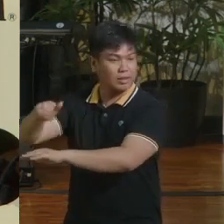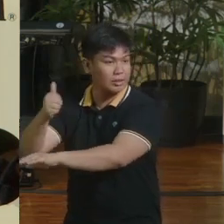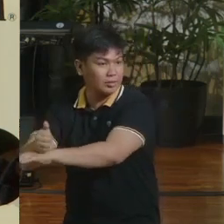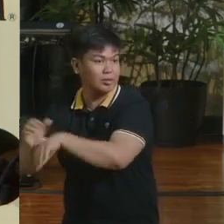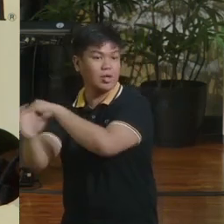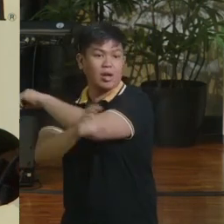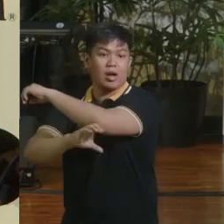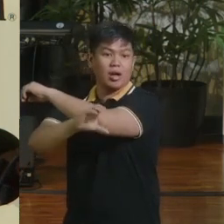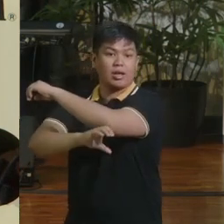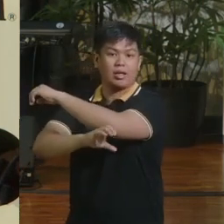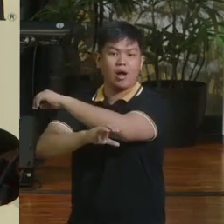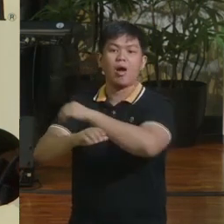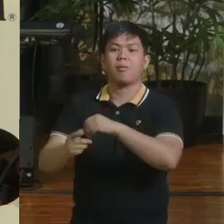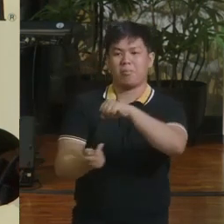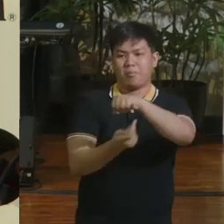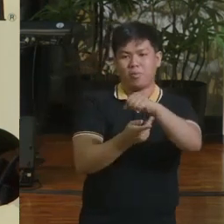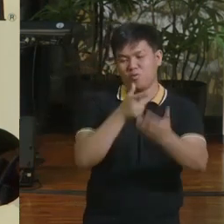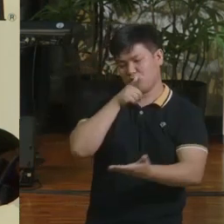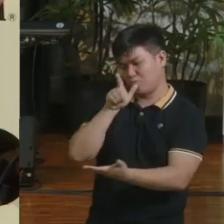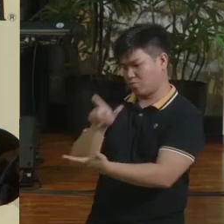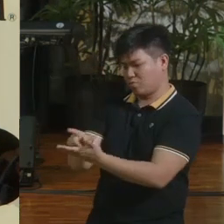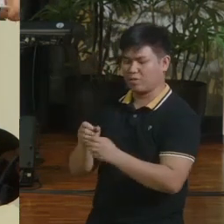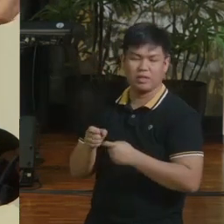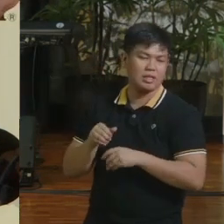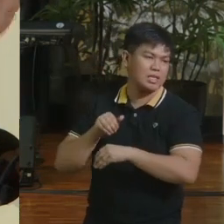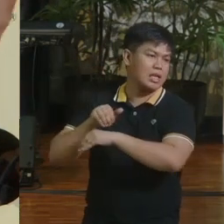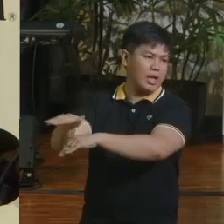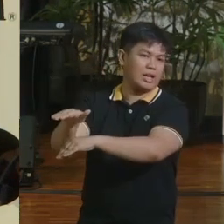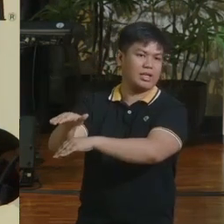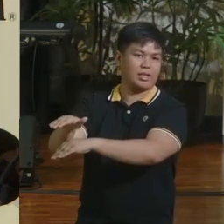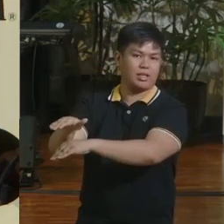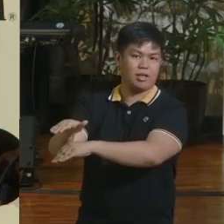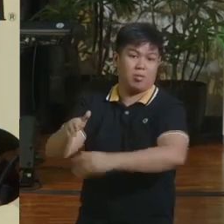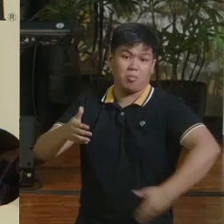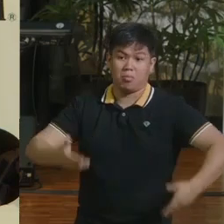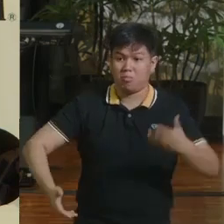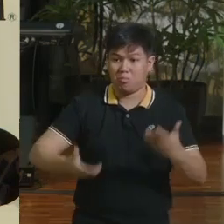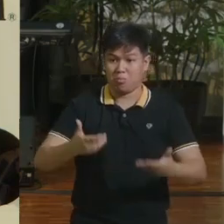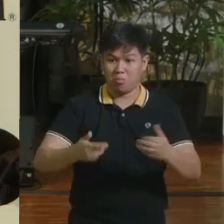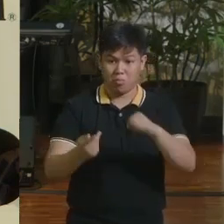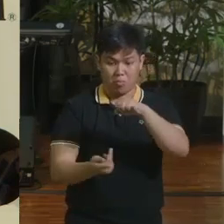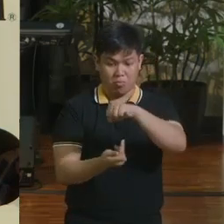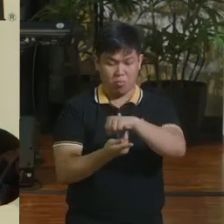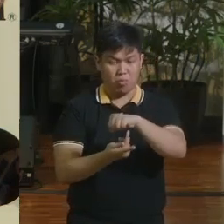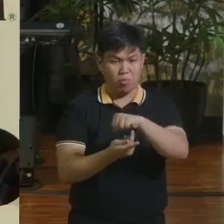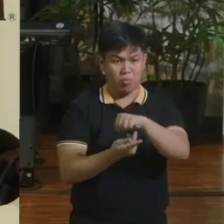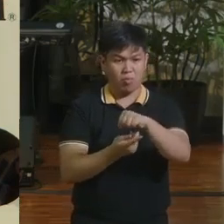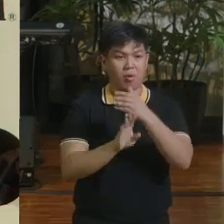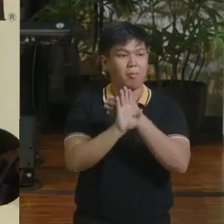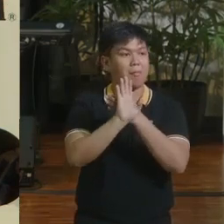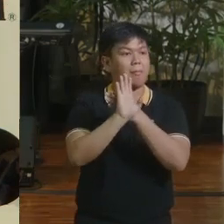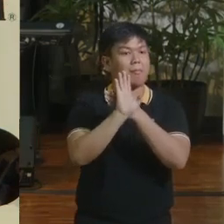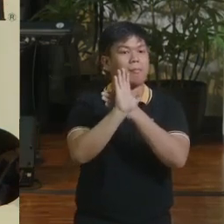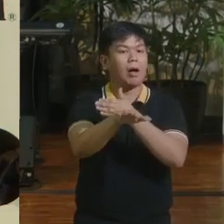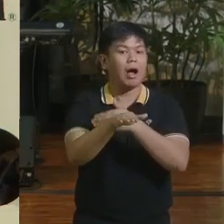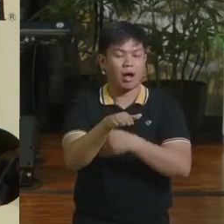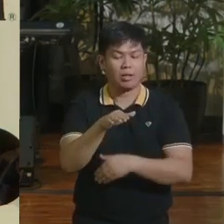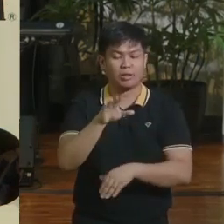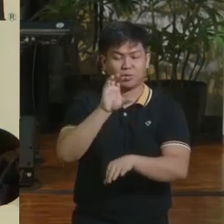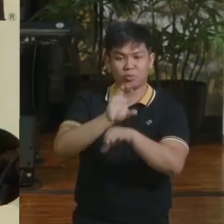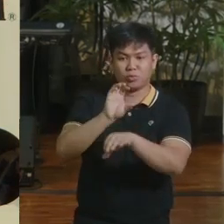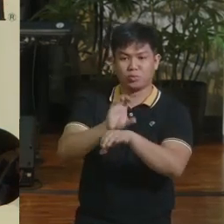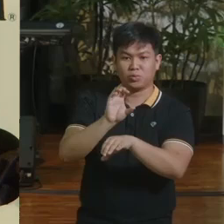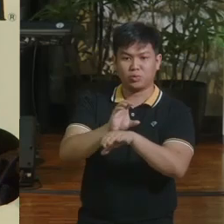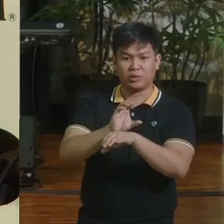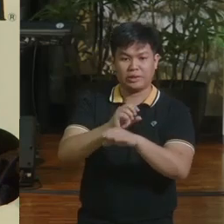sinusulatan ni Paul. Nung sinulat niya ito, marahil siya ay bumalik na doon sa kanyang